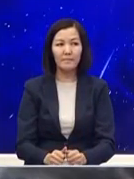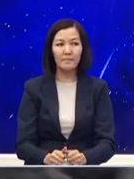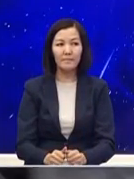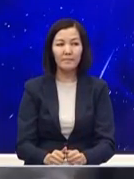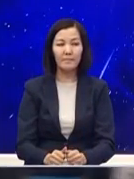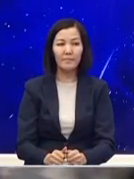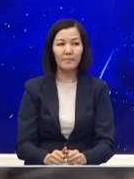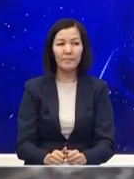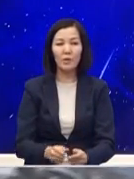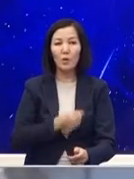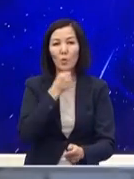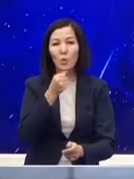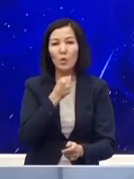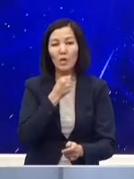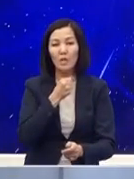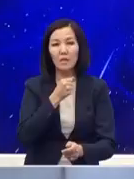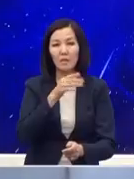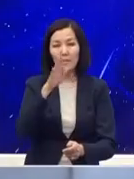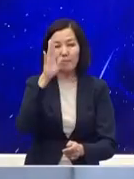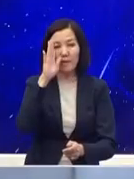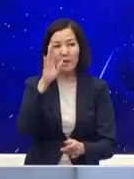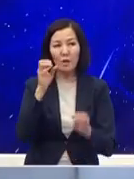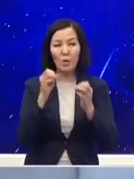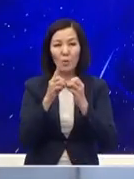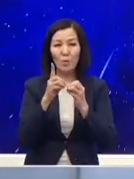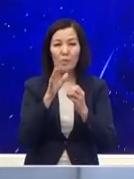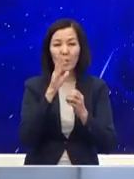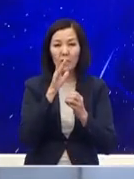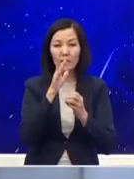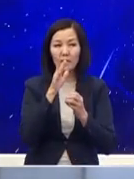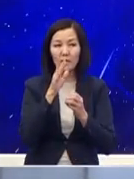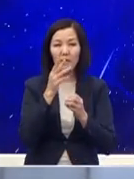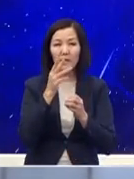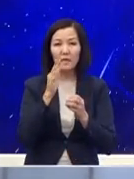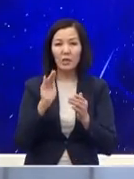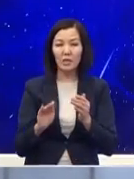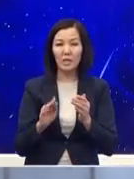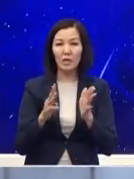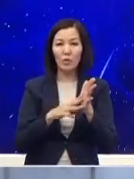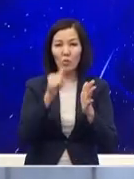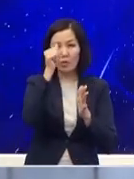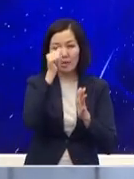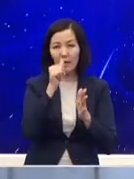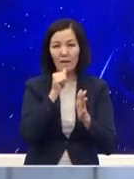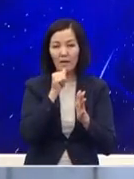Үлкен балаңыз канчада, кичинтайыңыз? Үлкен балам 11 жашта. Кичинтайым 9